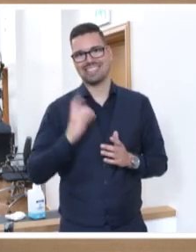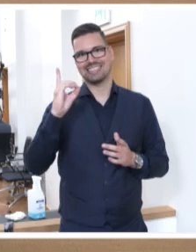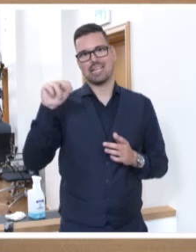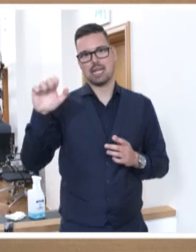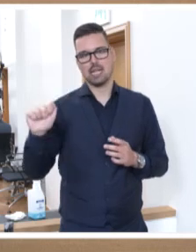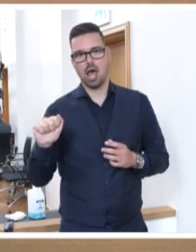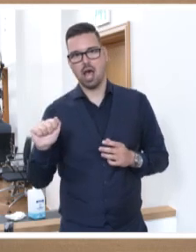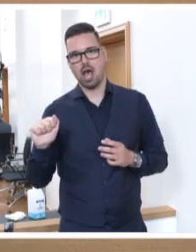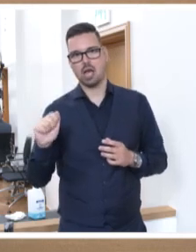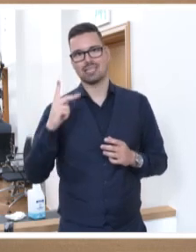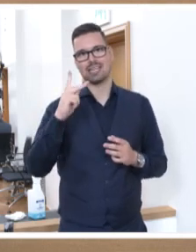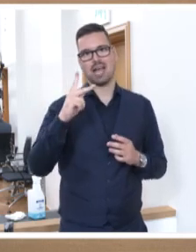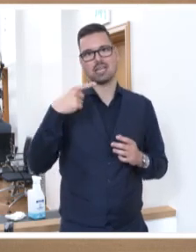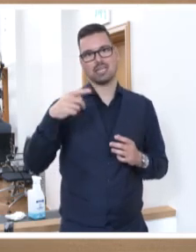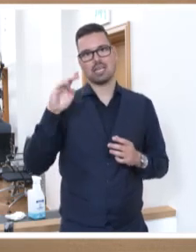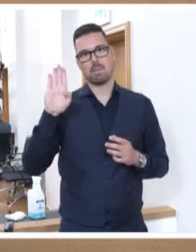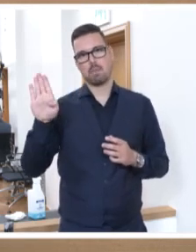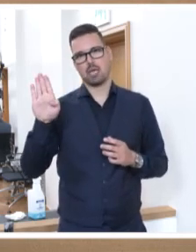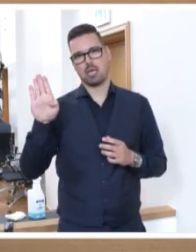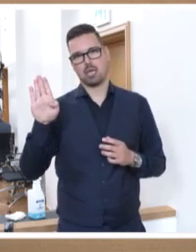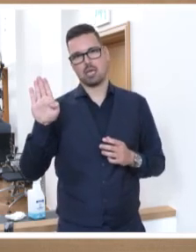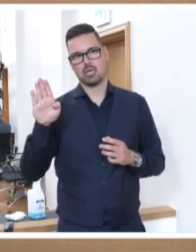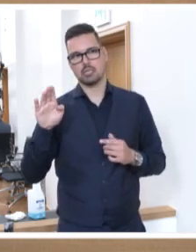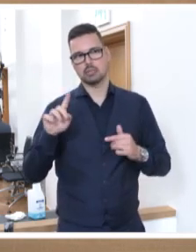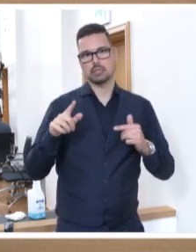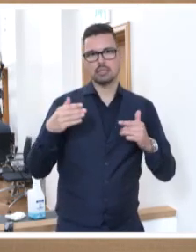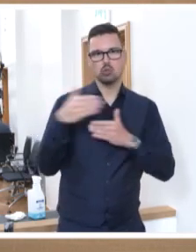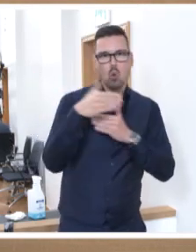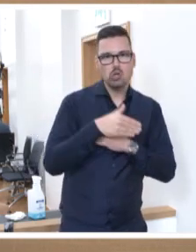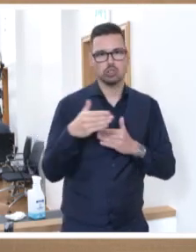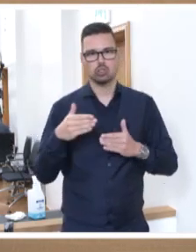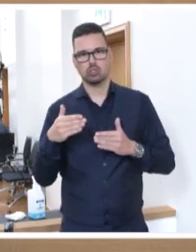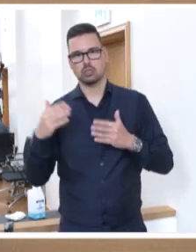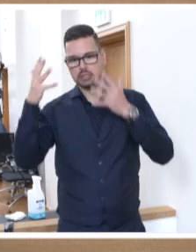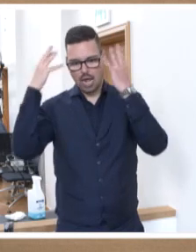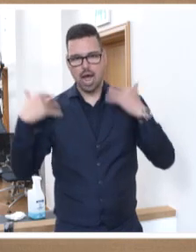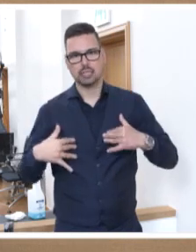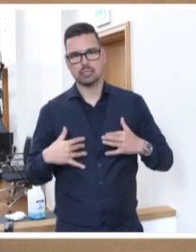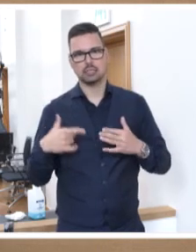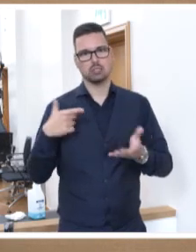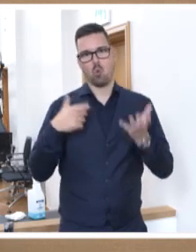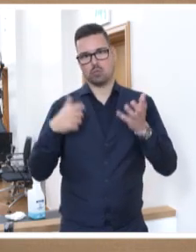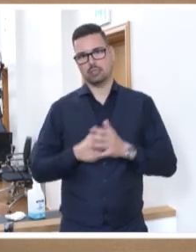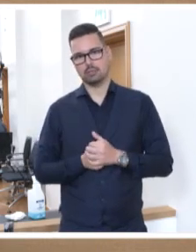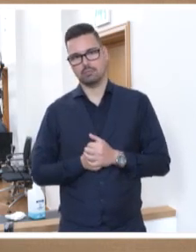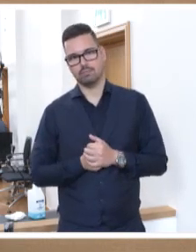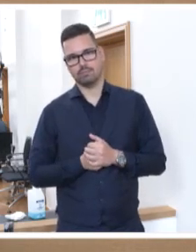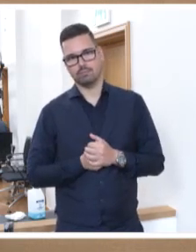des KGB ist täuschen, tricksen, tarnen, töten.